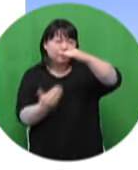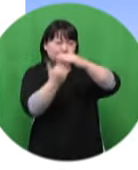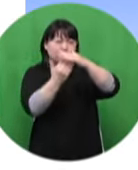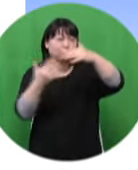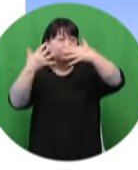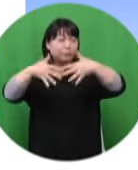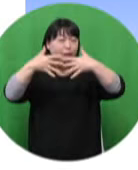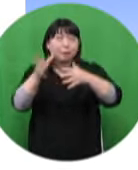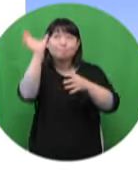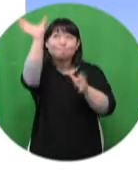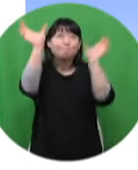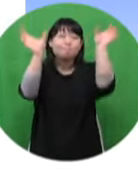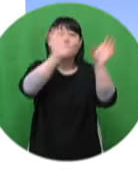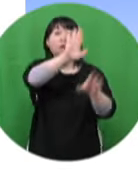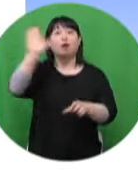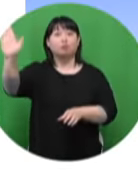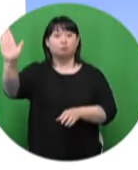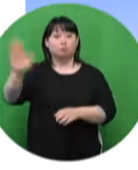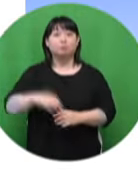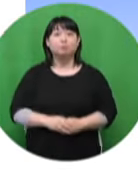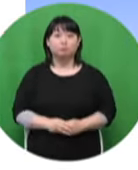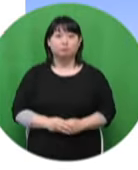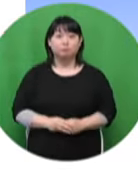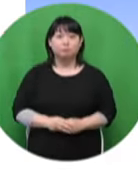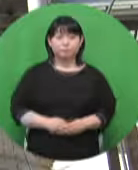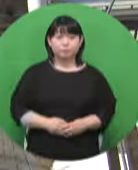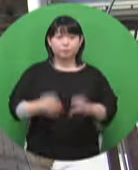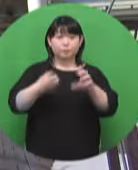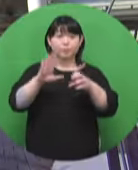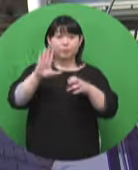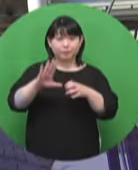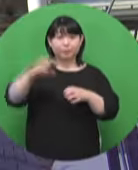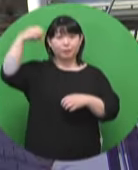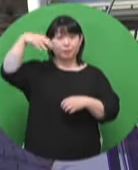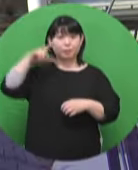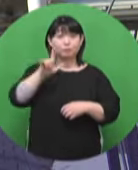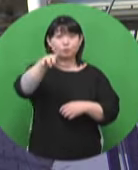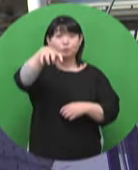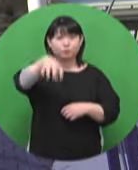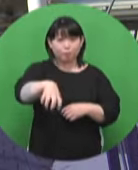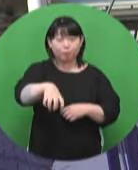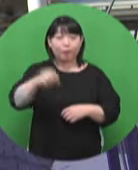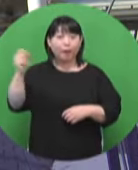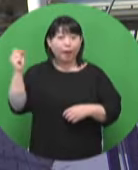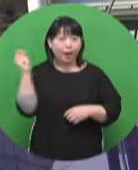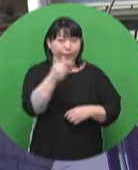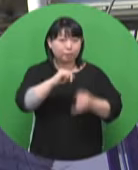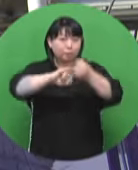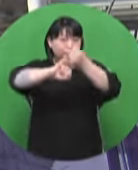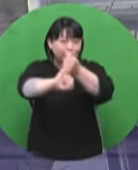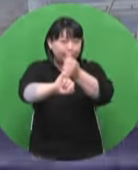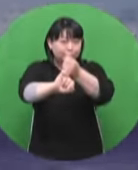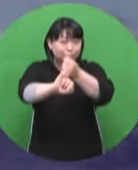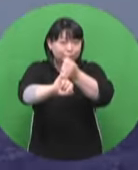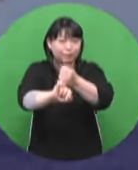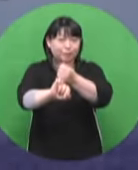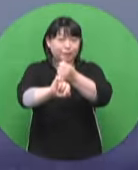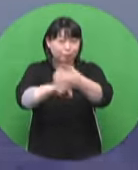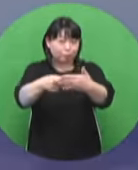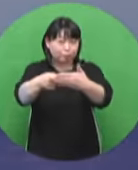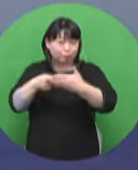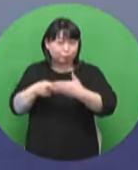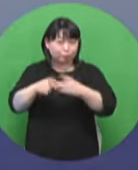ための高性能空気フィルターを装備しております。 岩手花巻空港には早めの予約で割引が